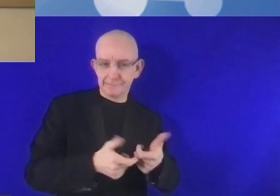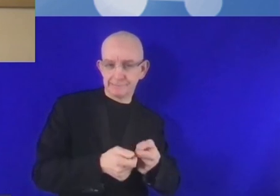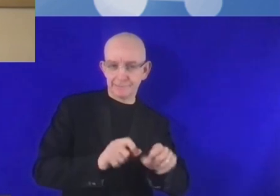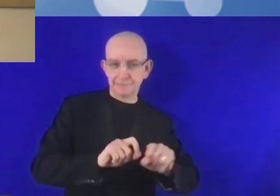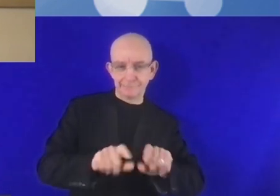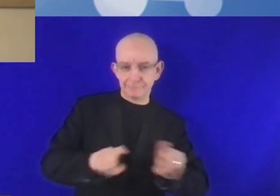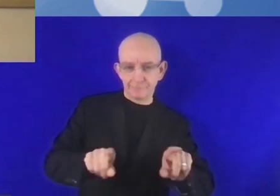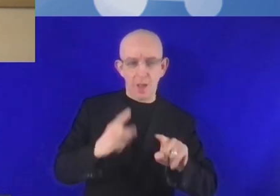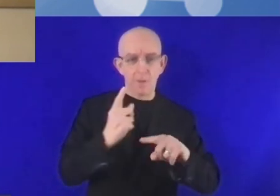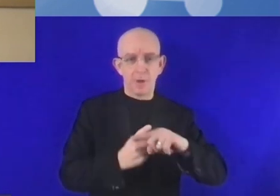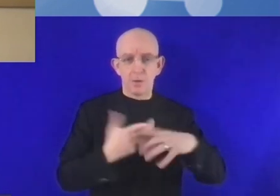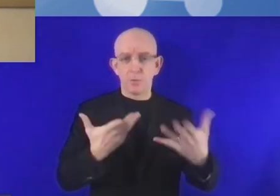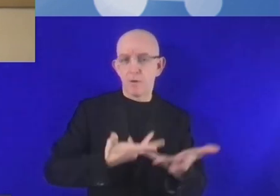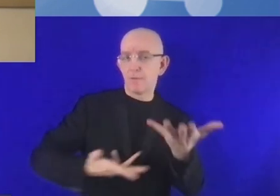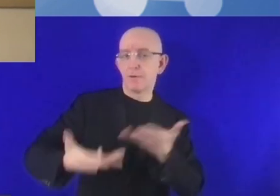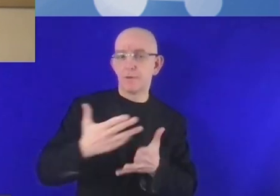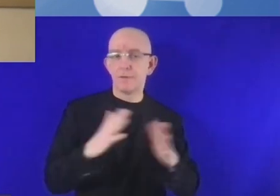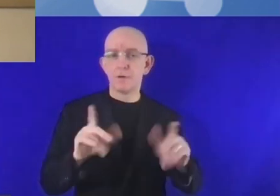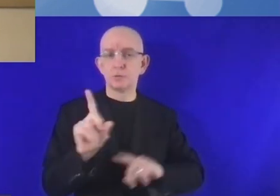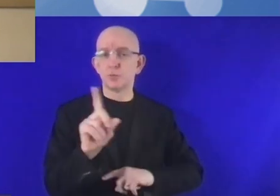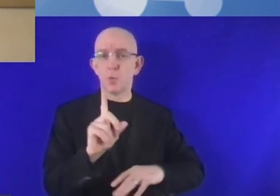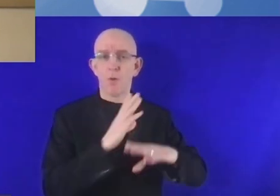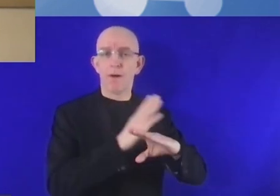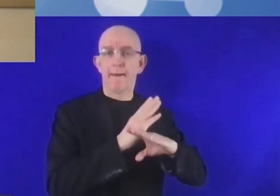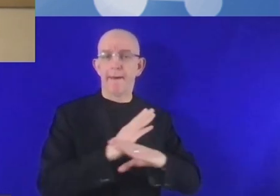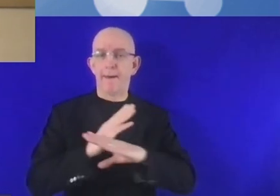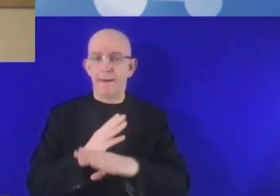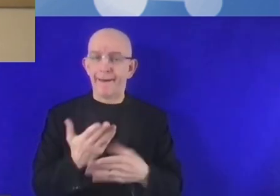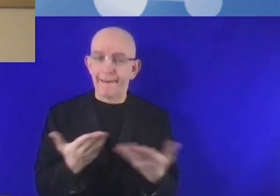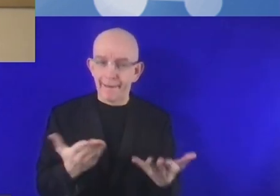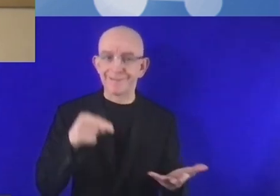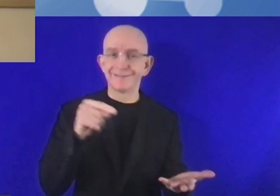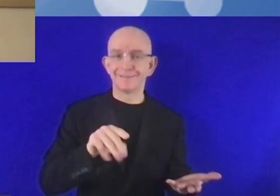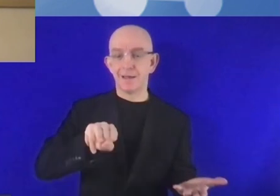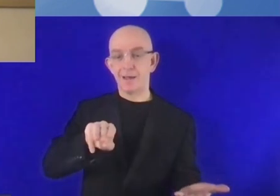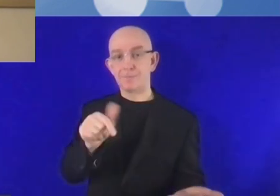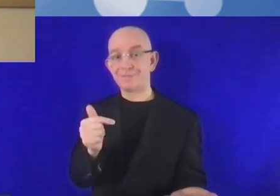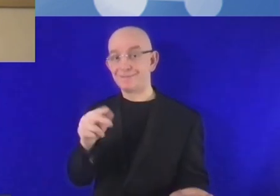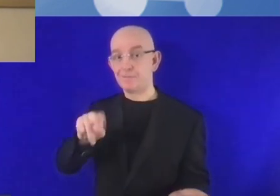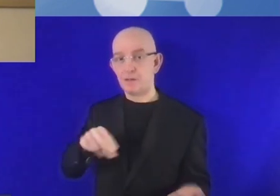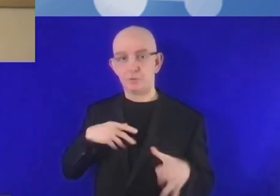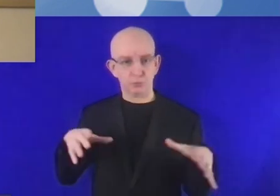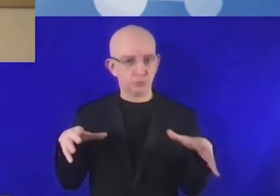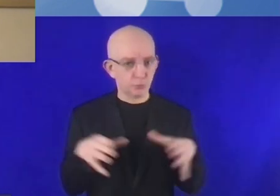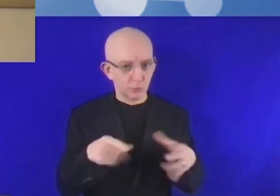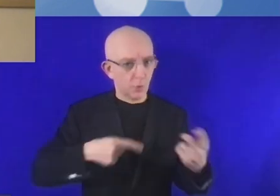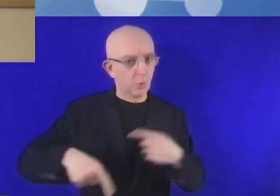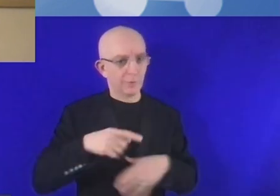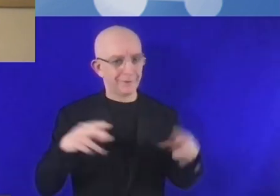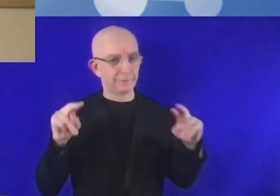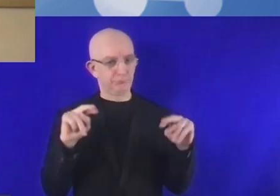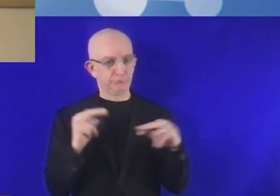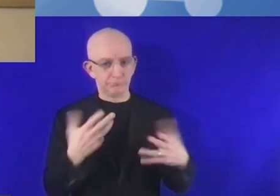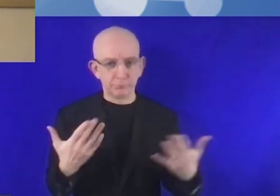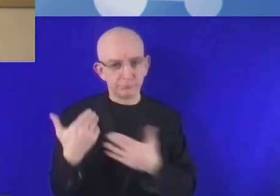internetu. Pragnę zacząć od kilku słów na temat naszej roli, roli MTN Group.